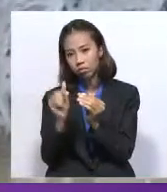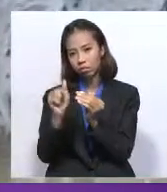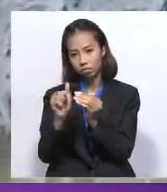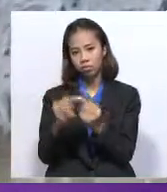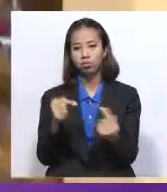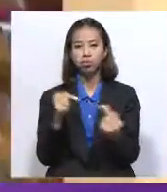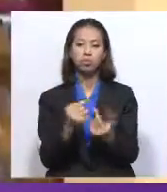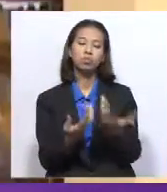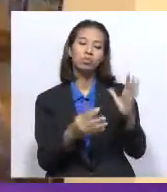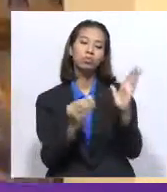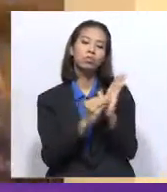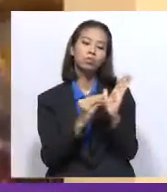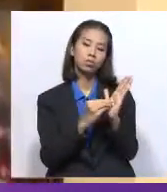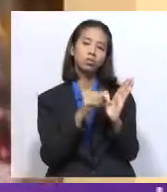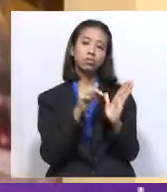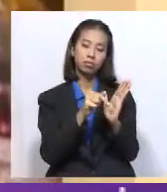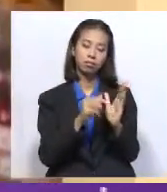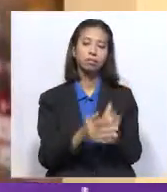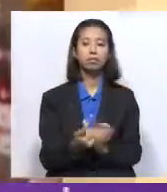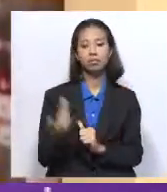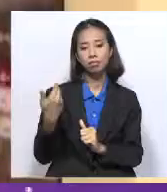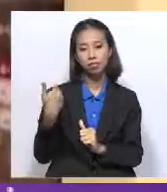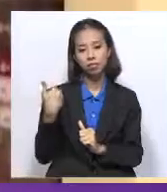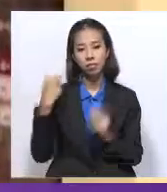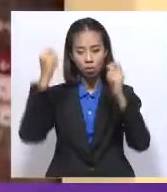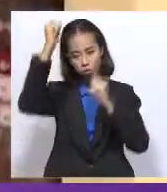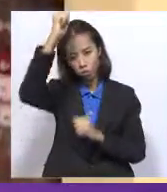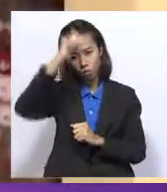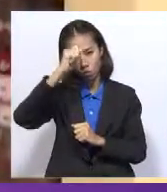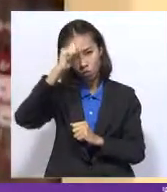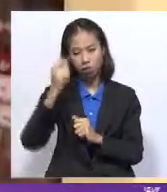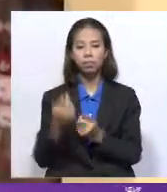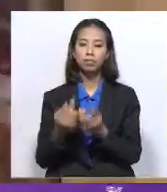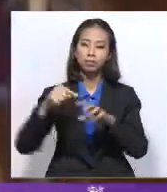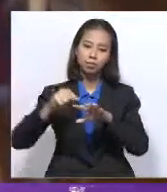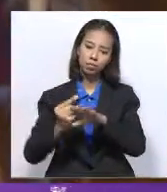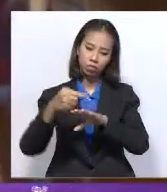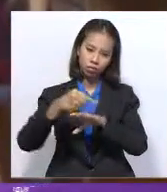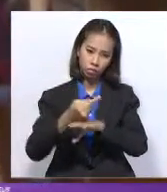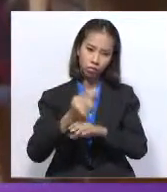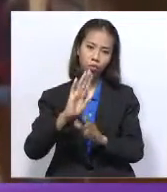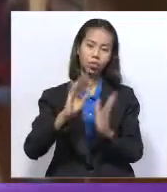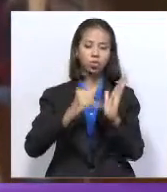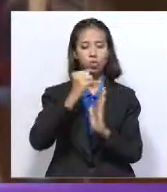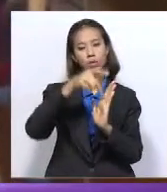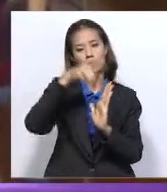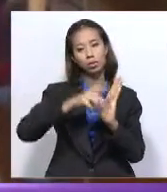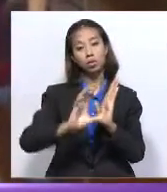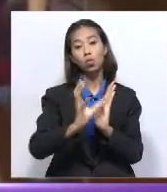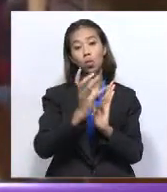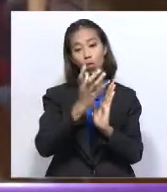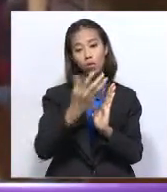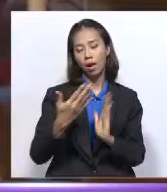ถานหญิงกลางกรุงเทพมหานครหมวกถักโคเชจากทัณฑสถานหญิงพิษณุโลกและผ้า